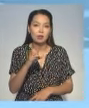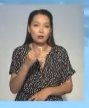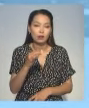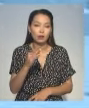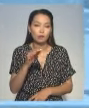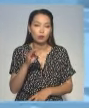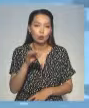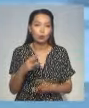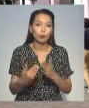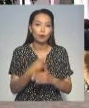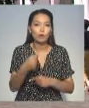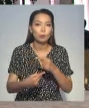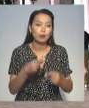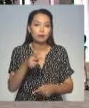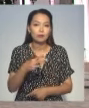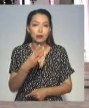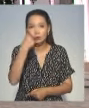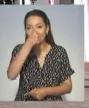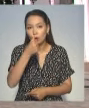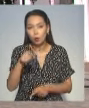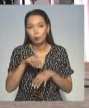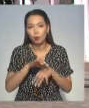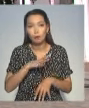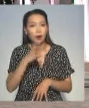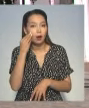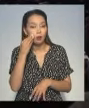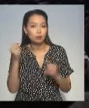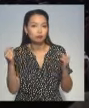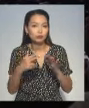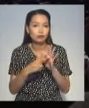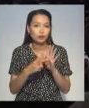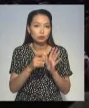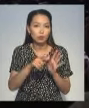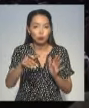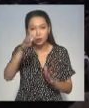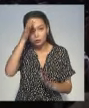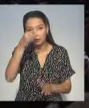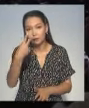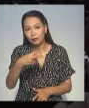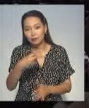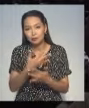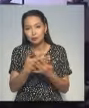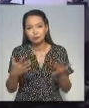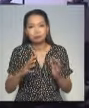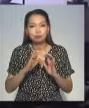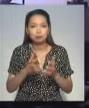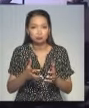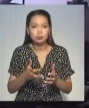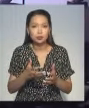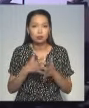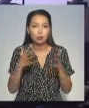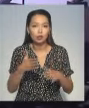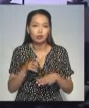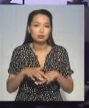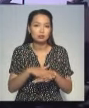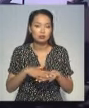поколение 2023». Он прошел в Алматы и собрал более 800 людей науки из 20 стран мира. Большая часть населения страдает